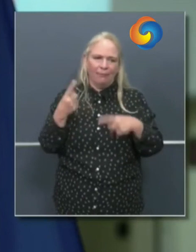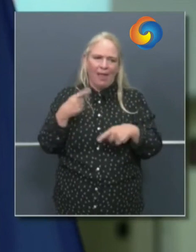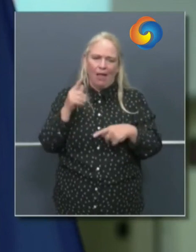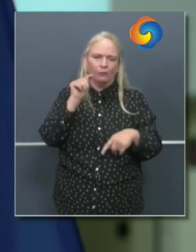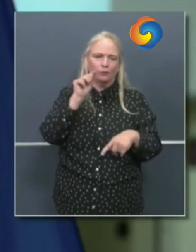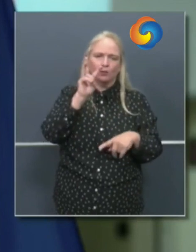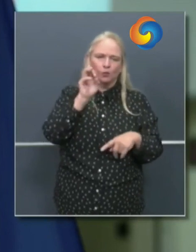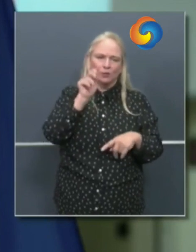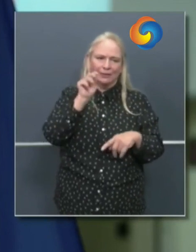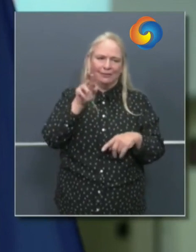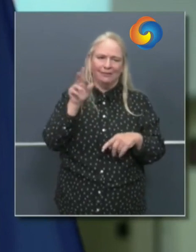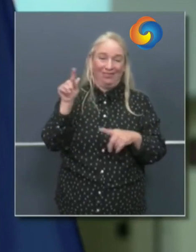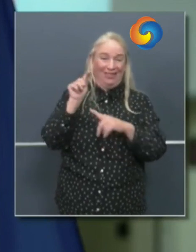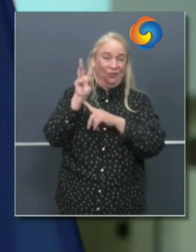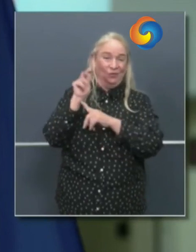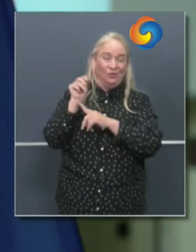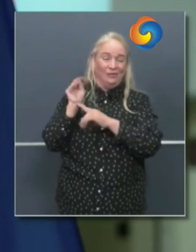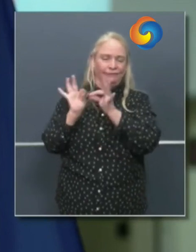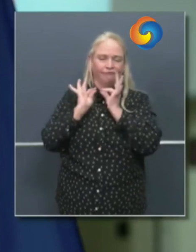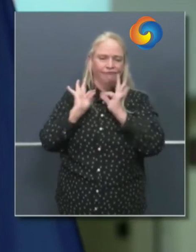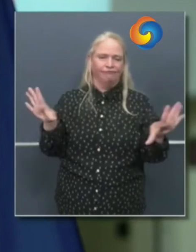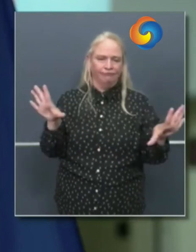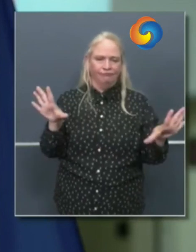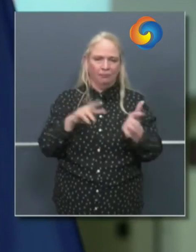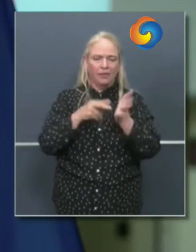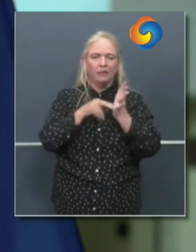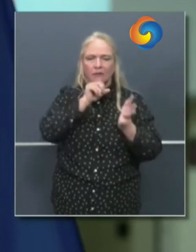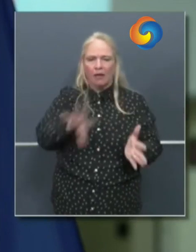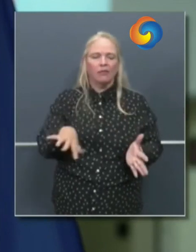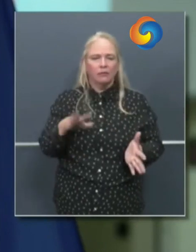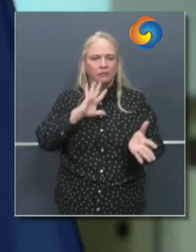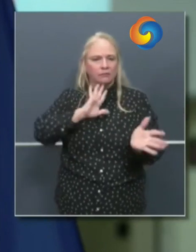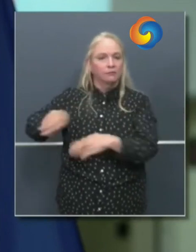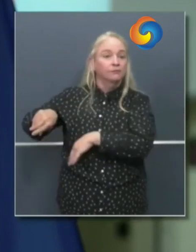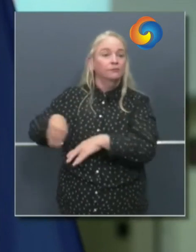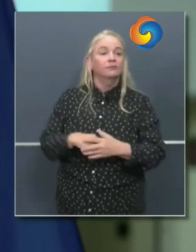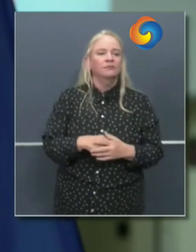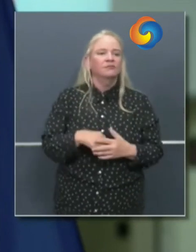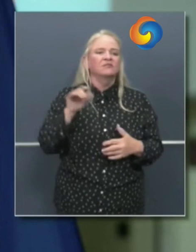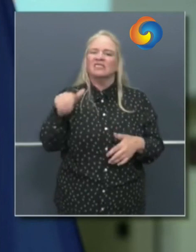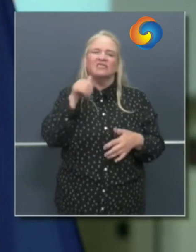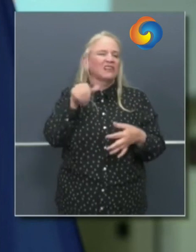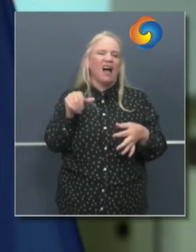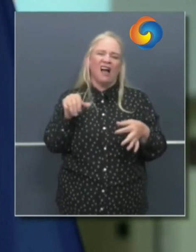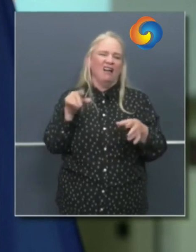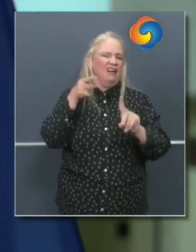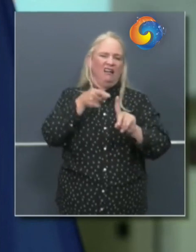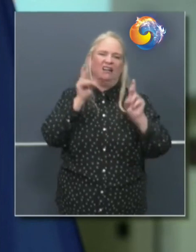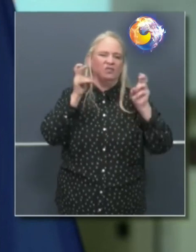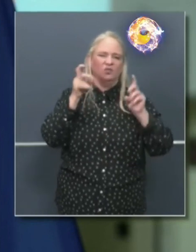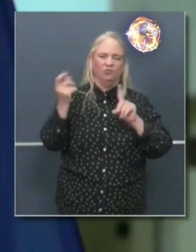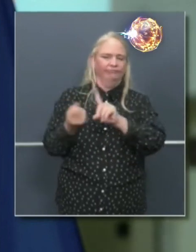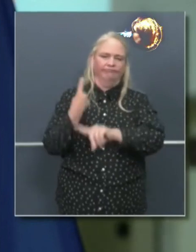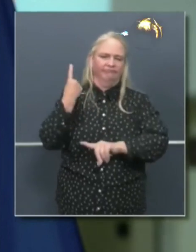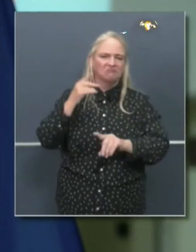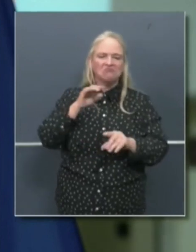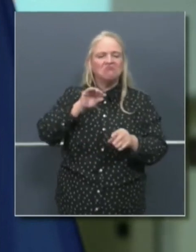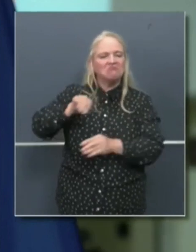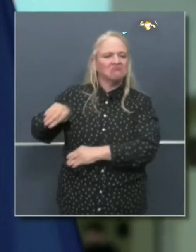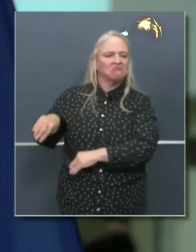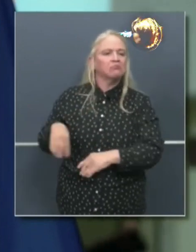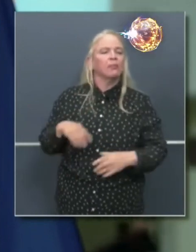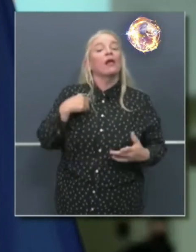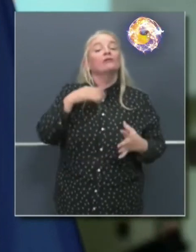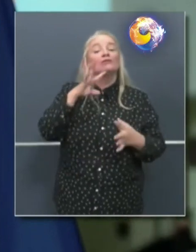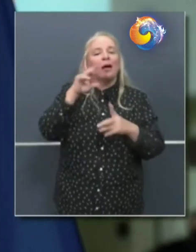I've concluded that that's not the issue that we need to address what we need to address is safely reopening